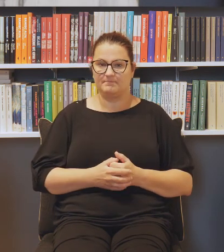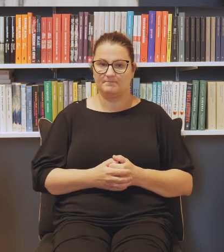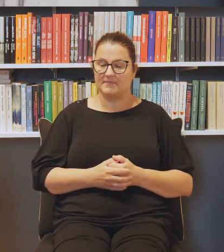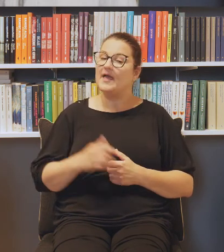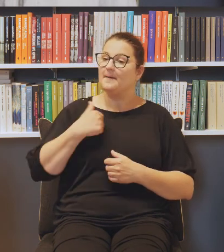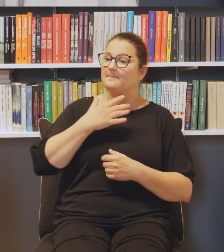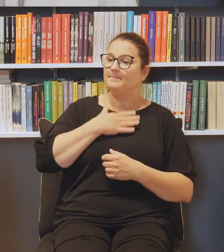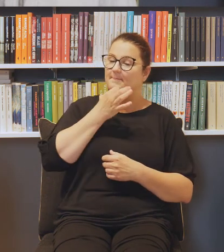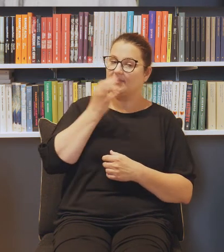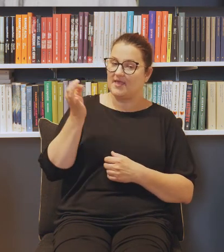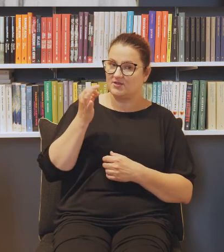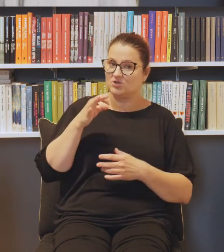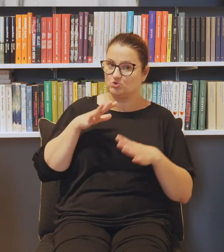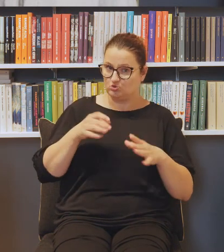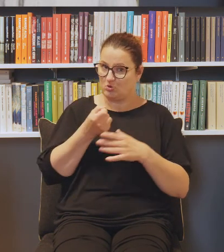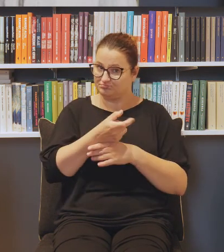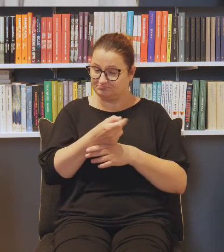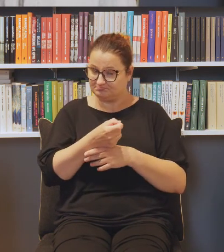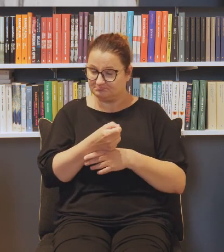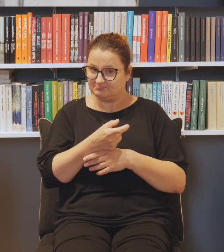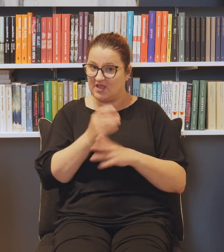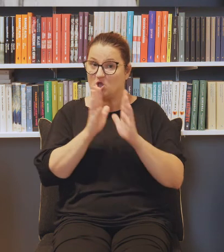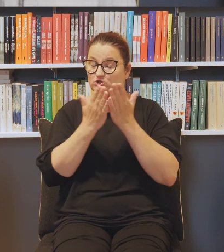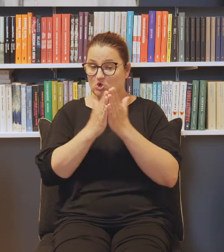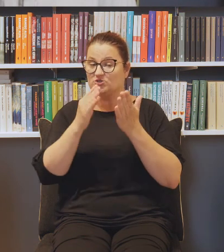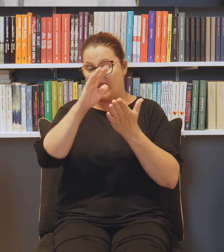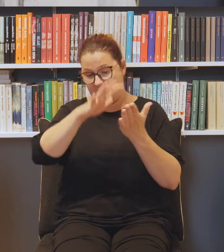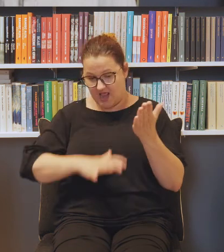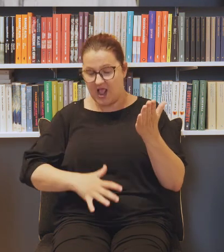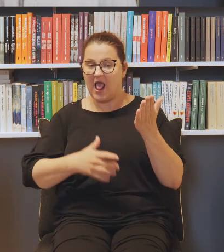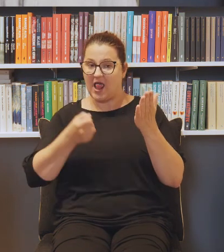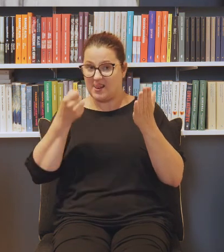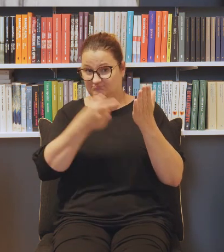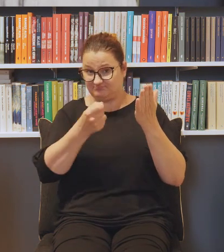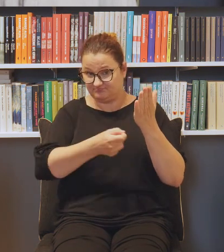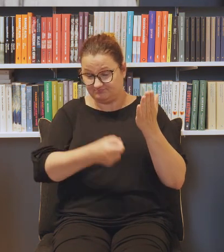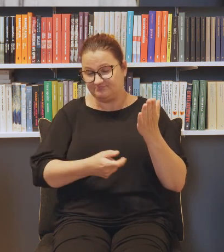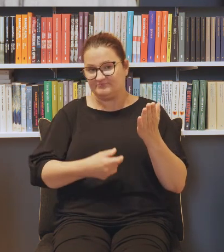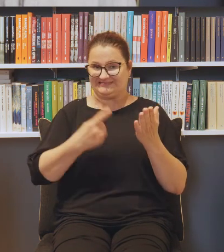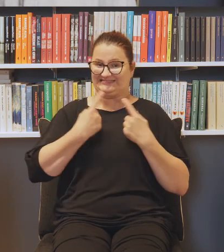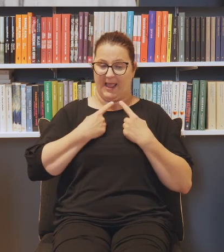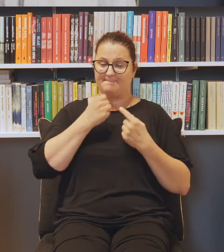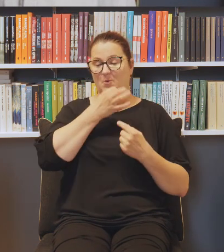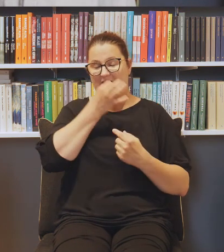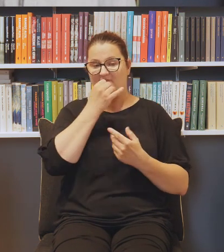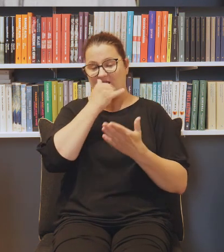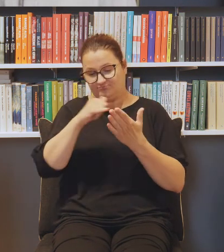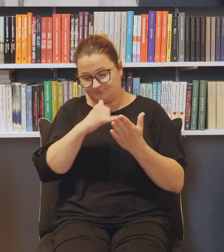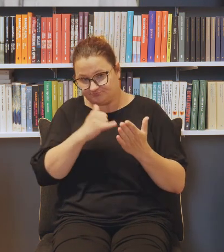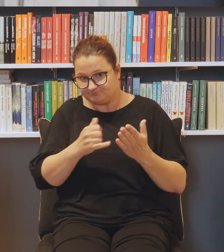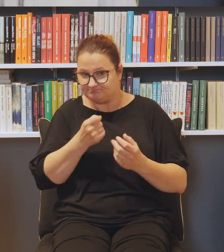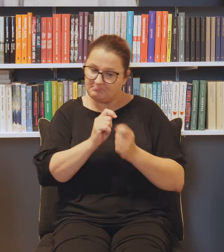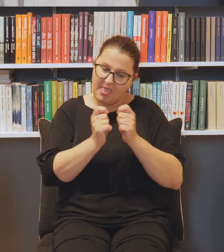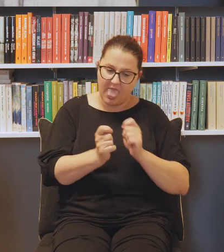A ja mam pytanie, czy dużo pan wyrzuca? Jak pan napisze książkę, czy dużo pan sam się koryguje, dużo wyrzuca, zmienia i tak dalej?